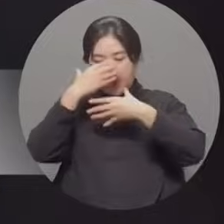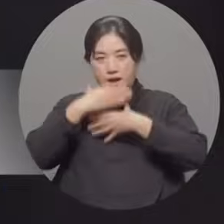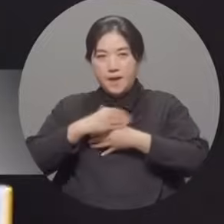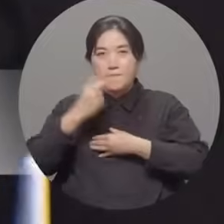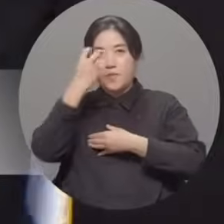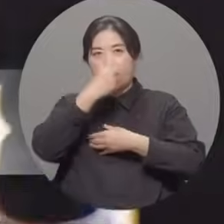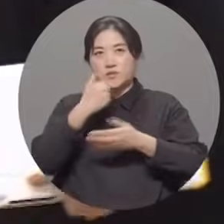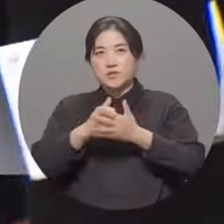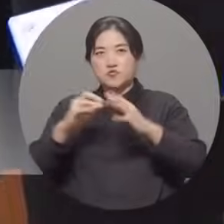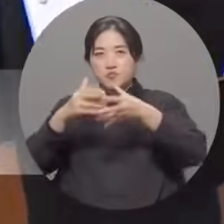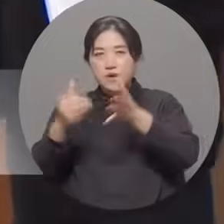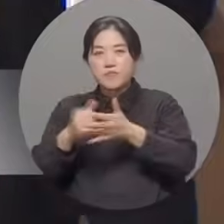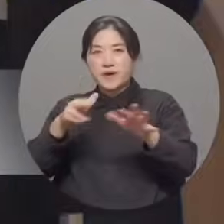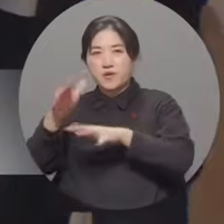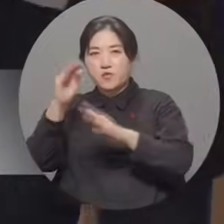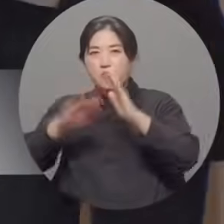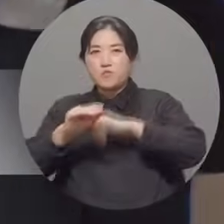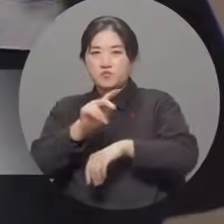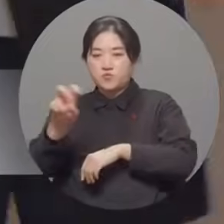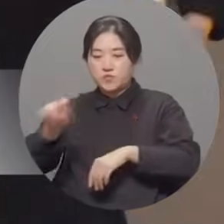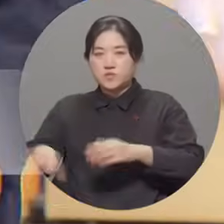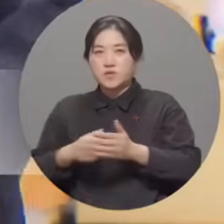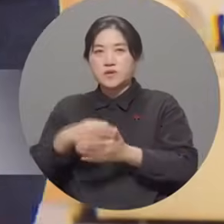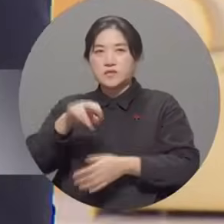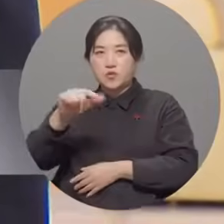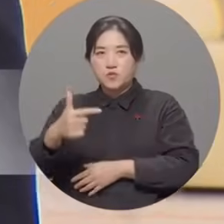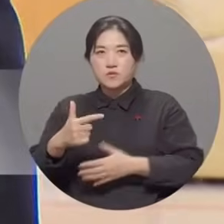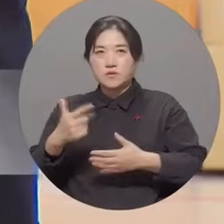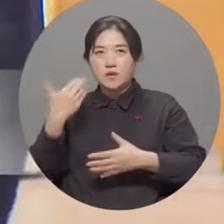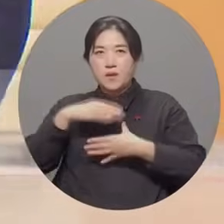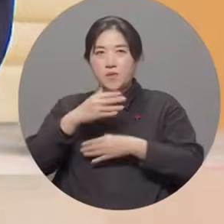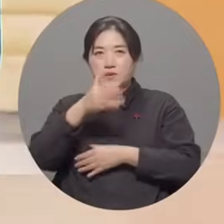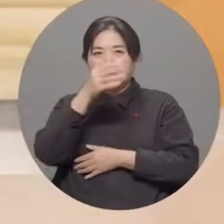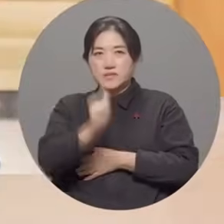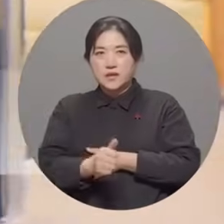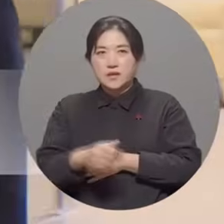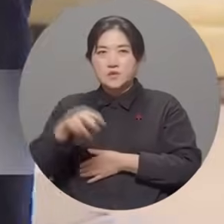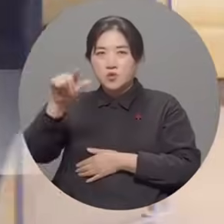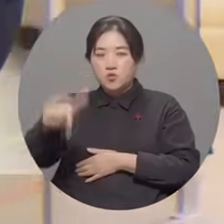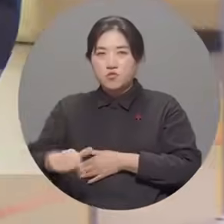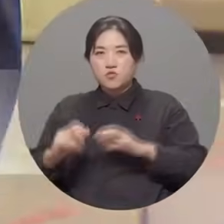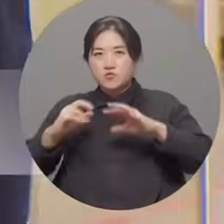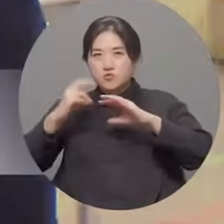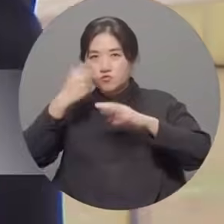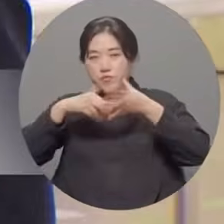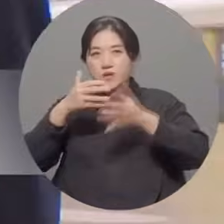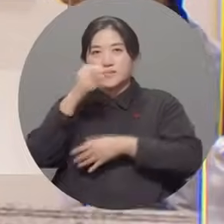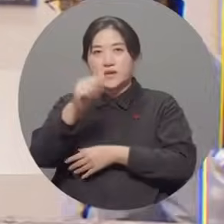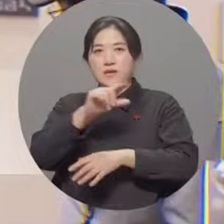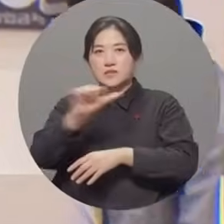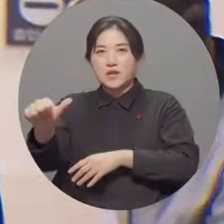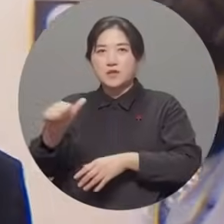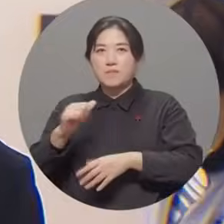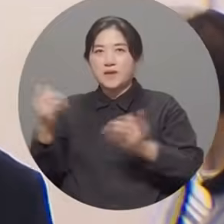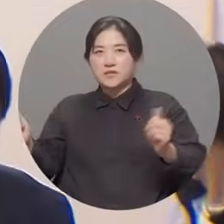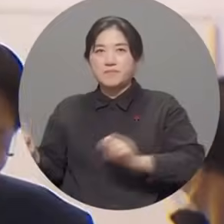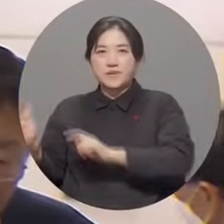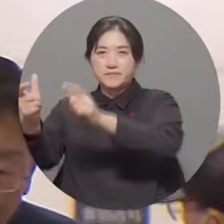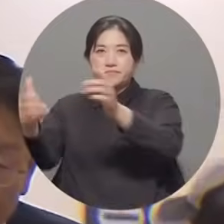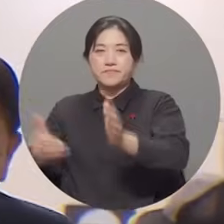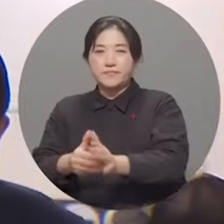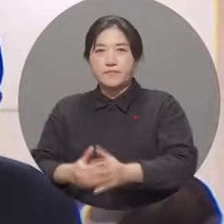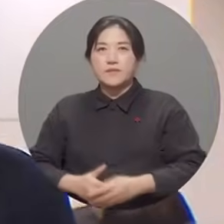공무원 20명 가운데 검찰은 서훈 전 안보실장과 서욱 전 국방장관 등 5명만 재판에